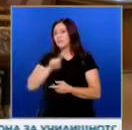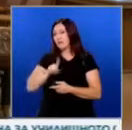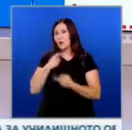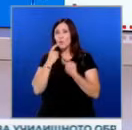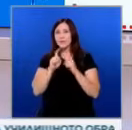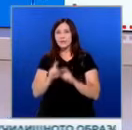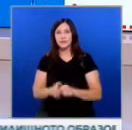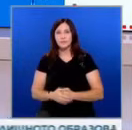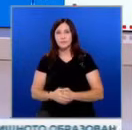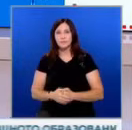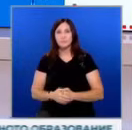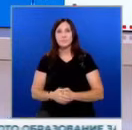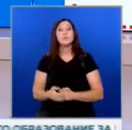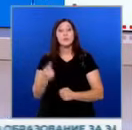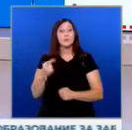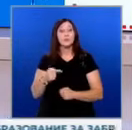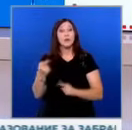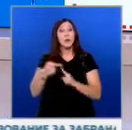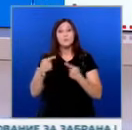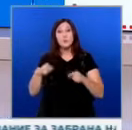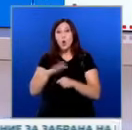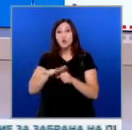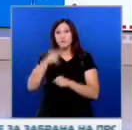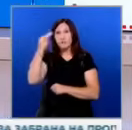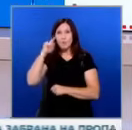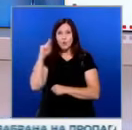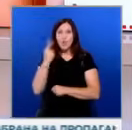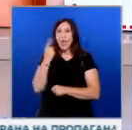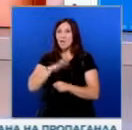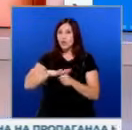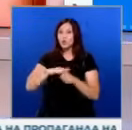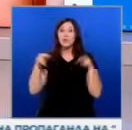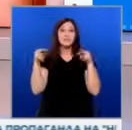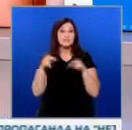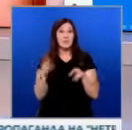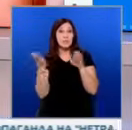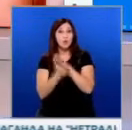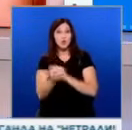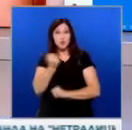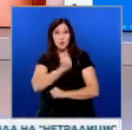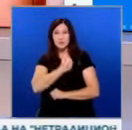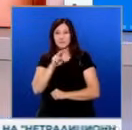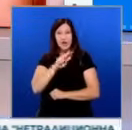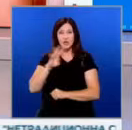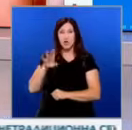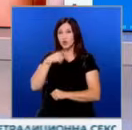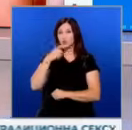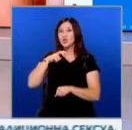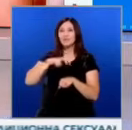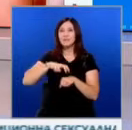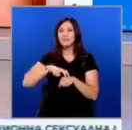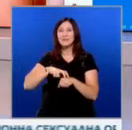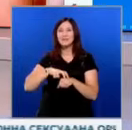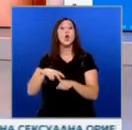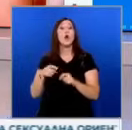коментираха. Сега към друга основна тема от деня. Един от основните свидетели по делото за убийството на